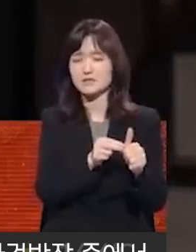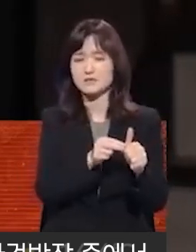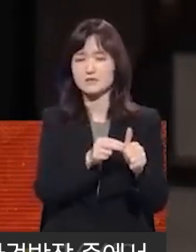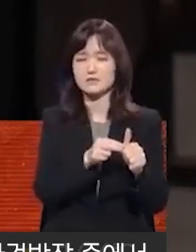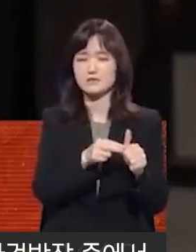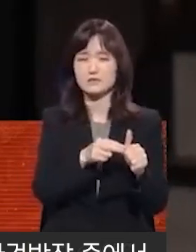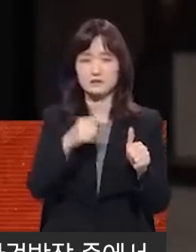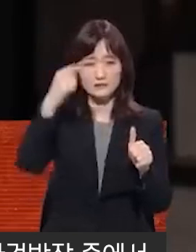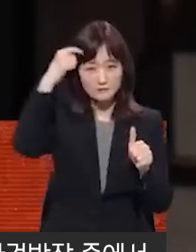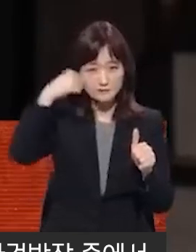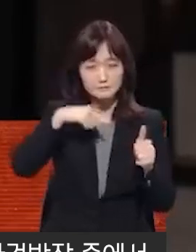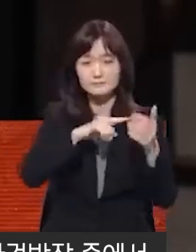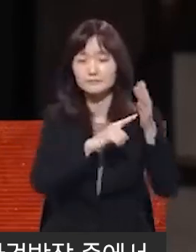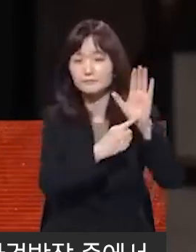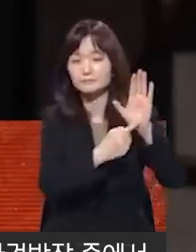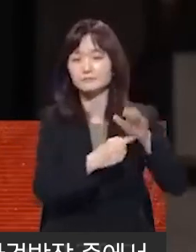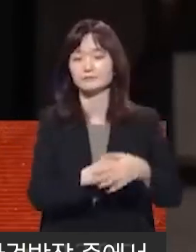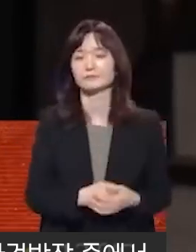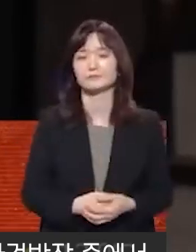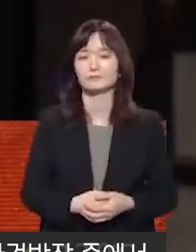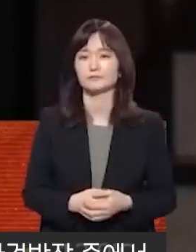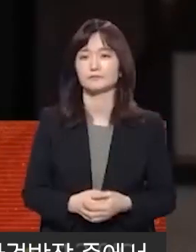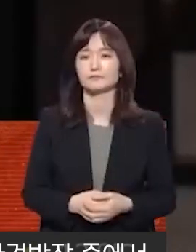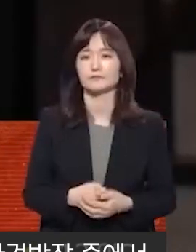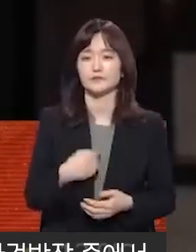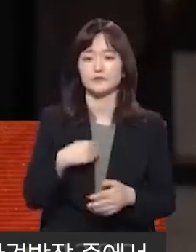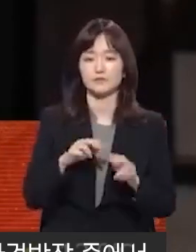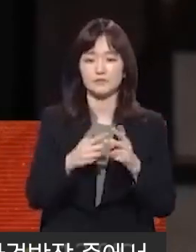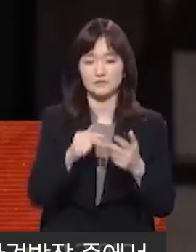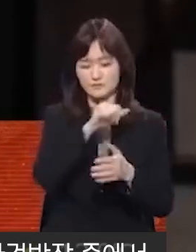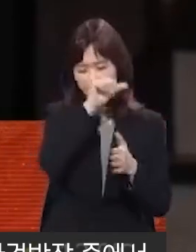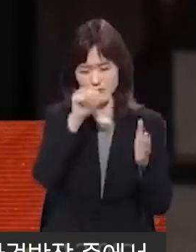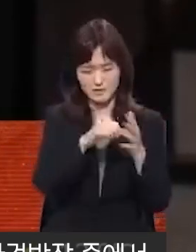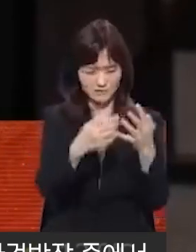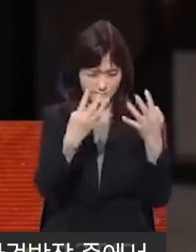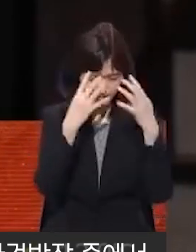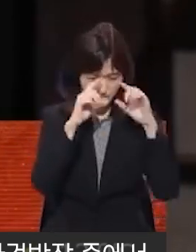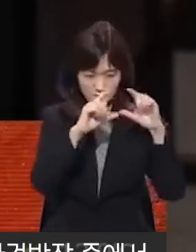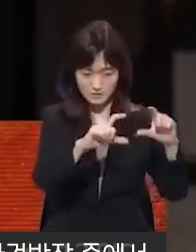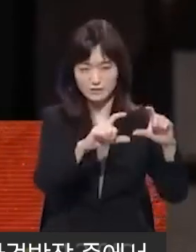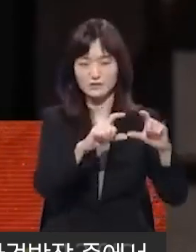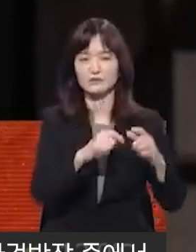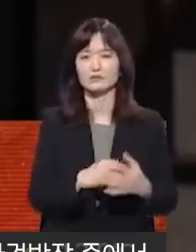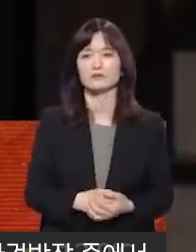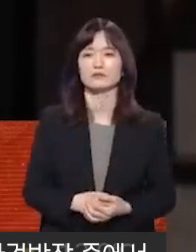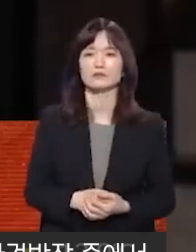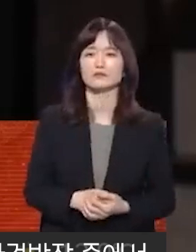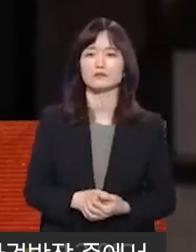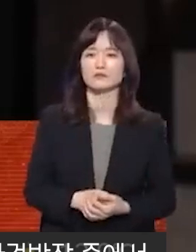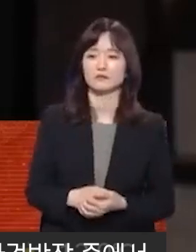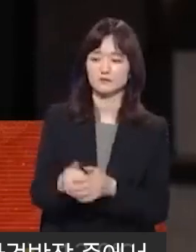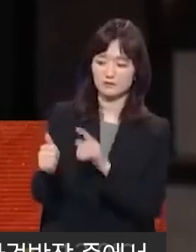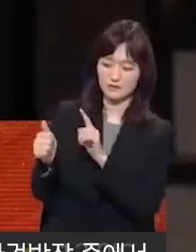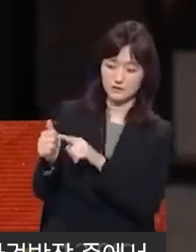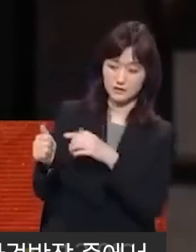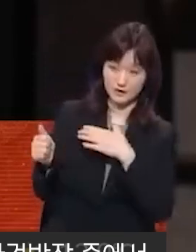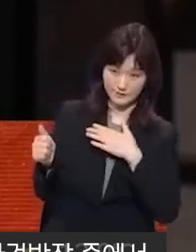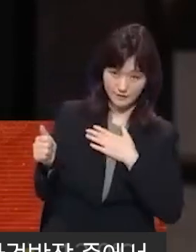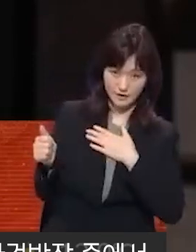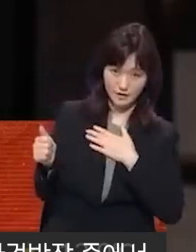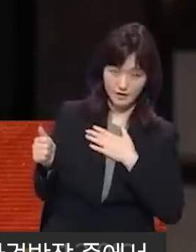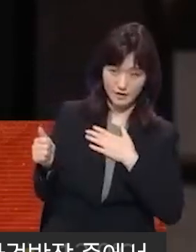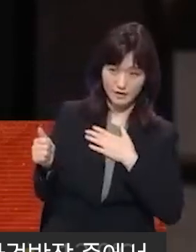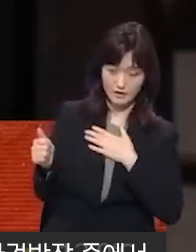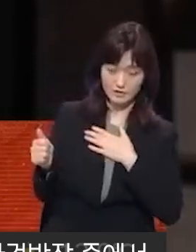아마 이제 본인이 이제 지금 그 무기징역이 나오지 않았습니까? 예. 그러니까 이제 아이 네가 나를 갖다 그런 식으로